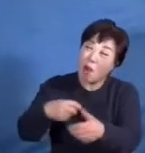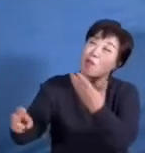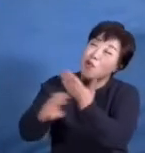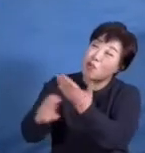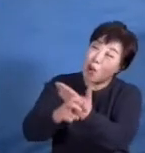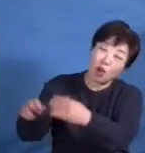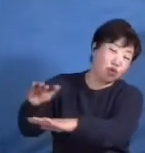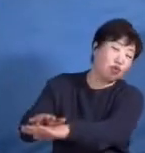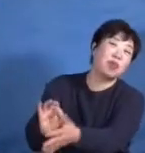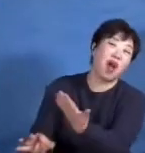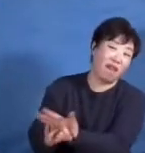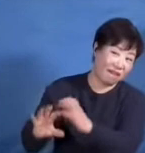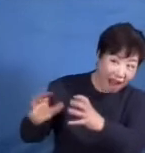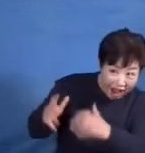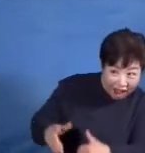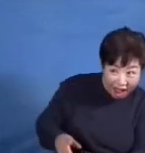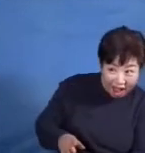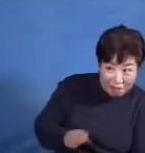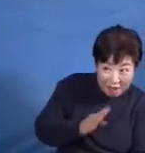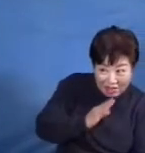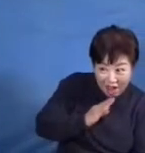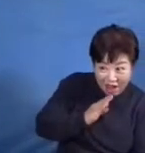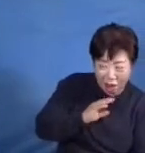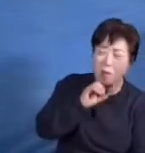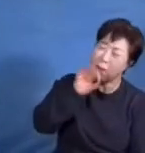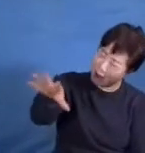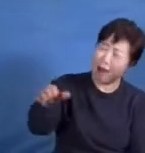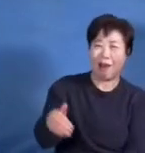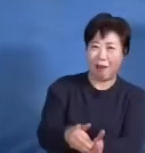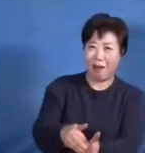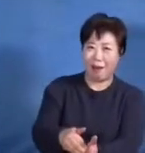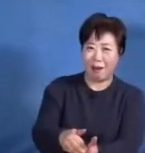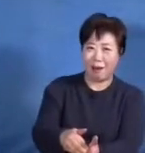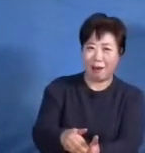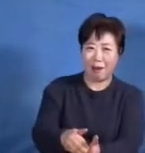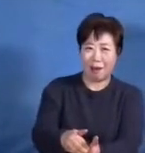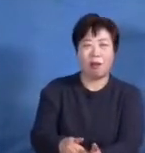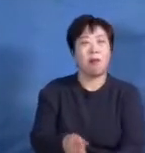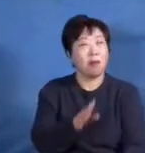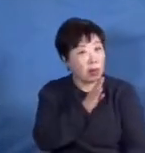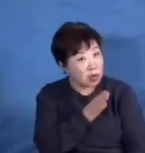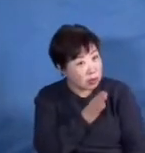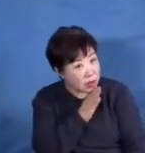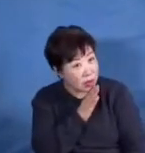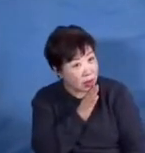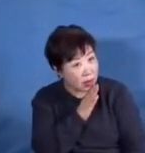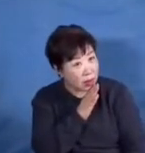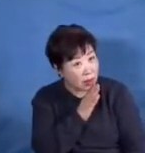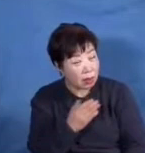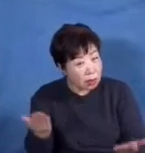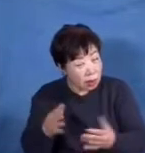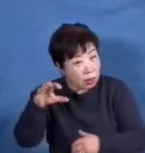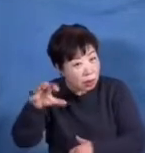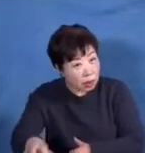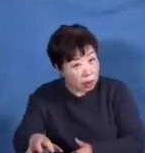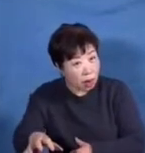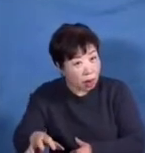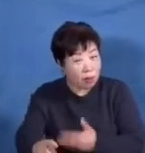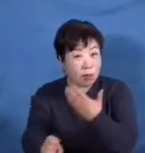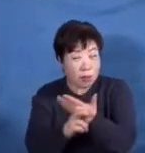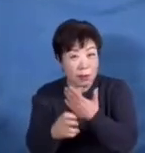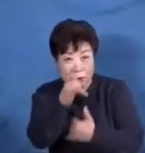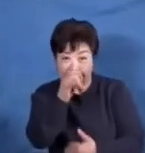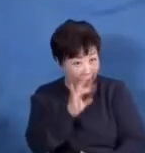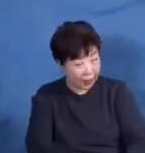그게 정부고 국가냐? 네, 그렇죠. 산업 현장에서 불법이 난무하면 안 되죠. 근데